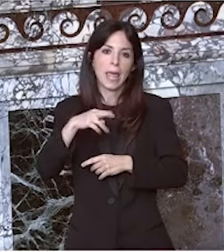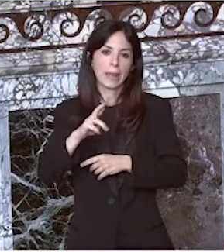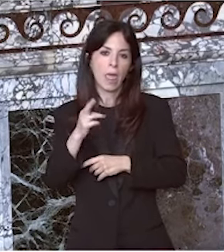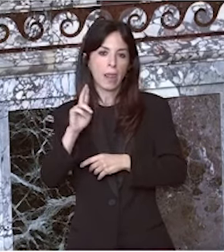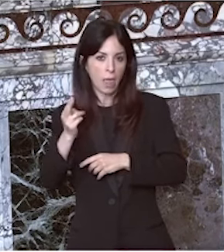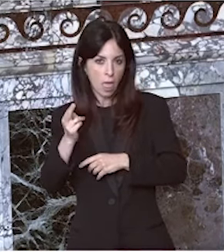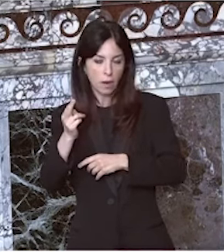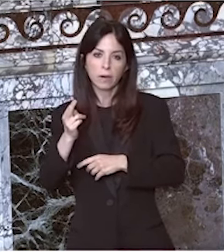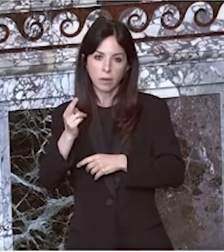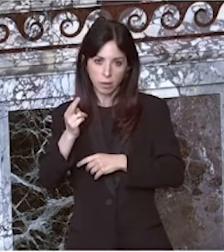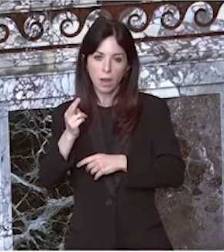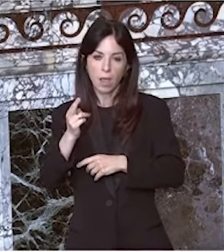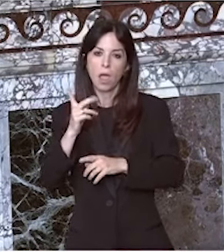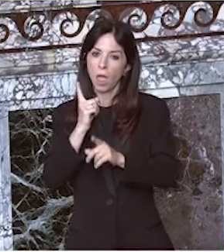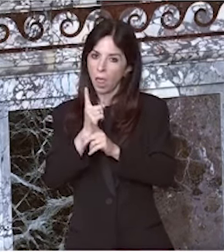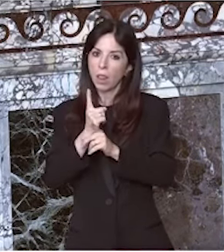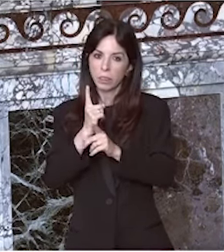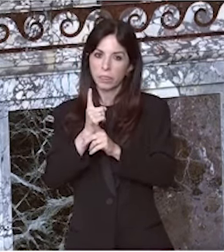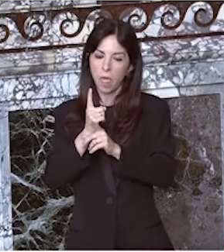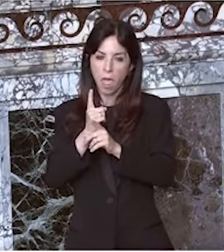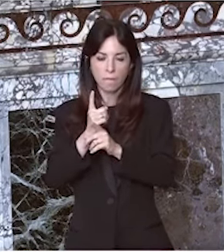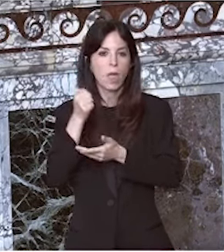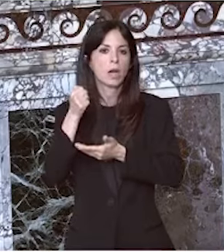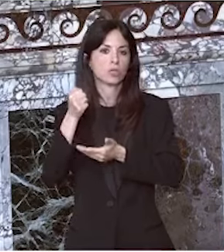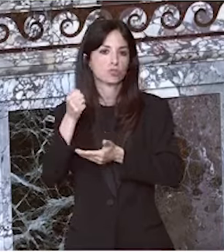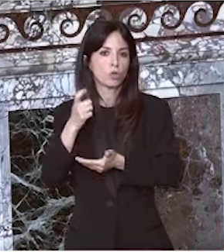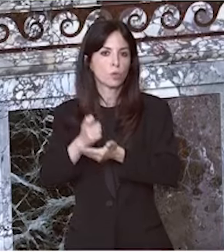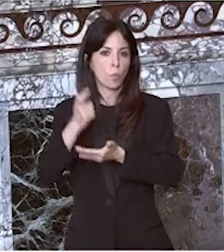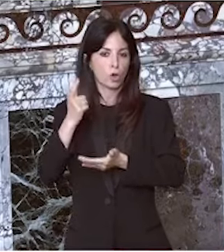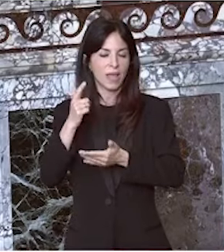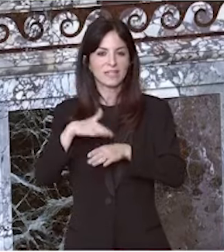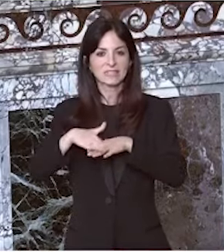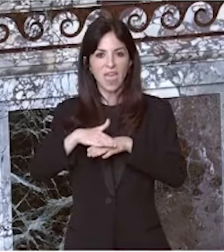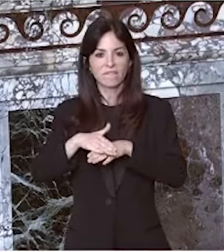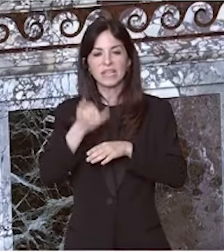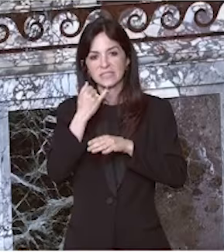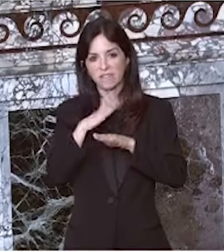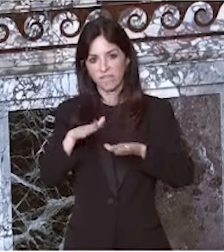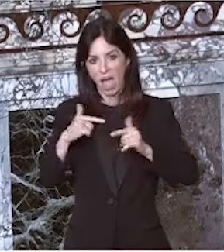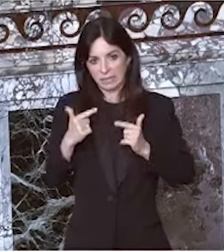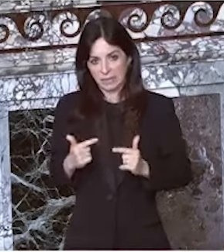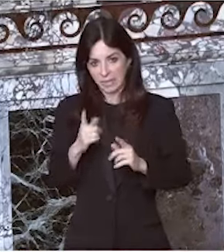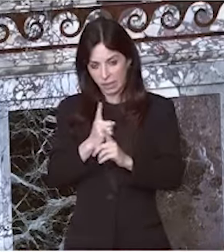Resilienza dedichi risorse rilevanti ai servizi per l'infanzia.